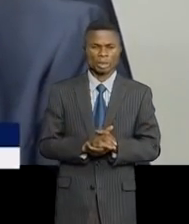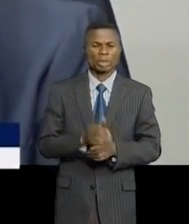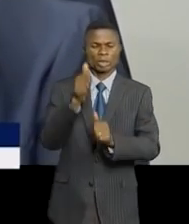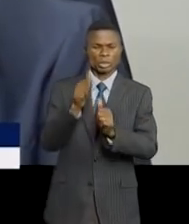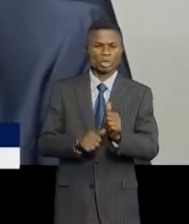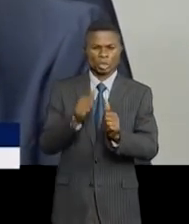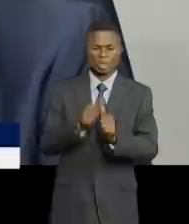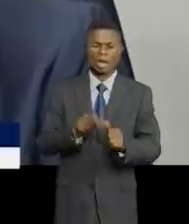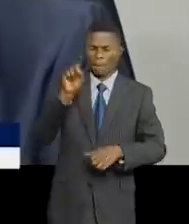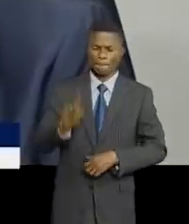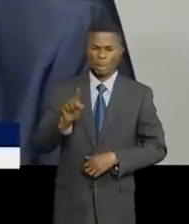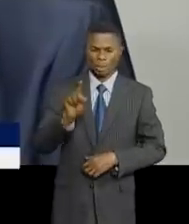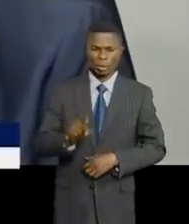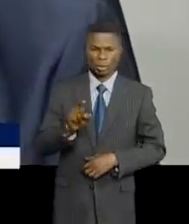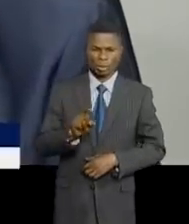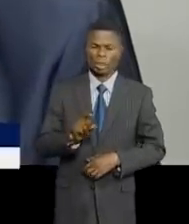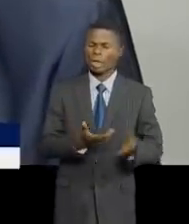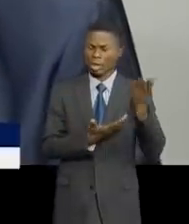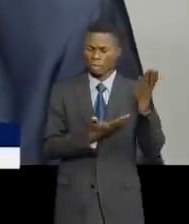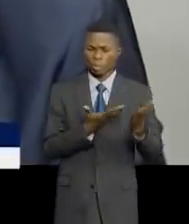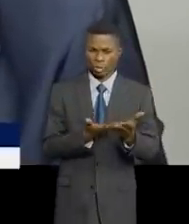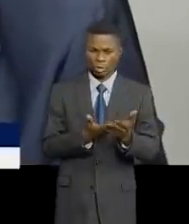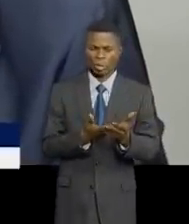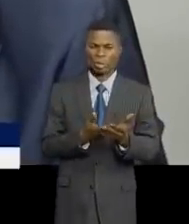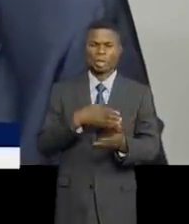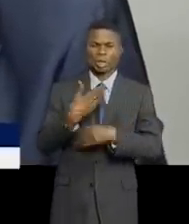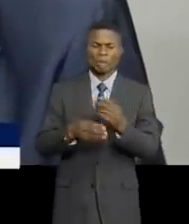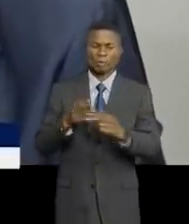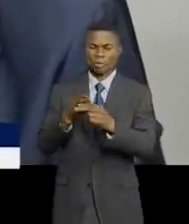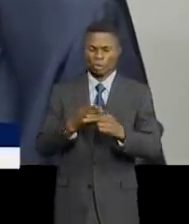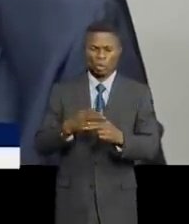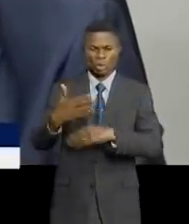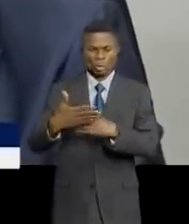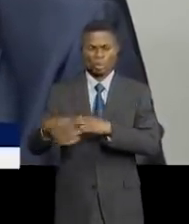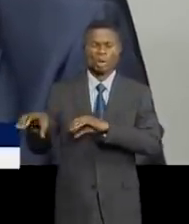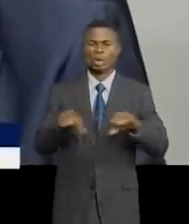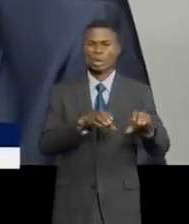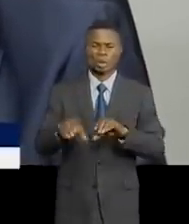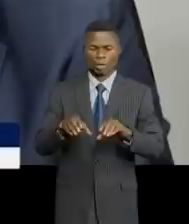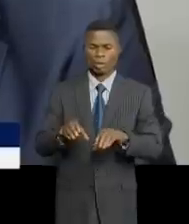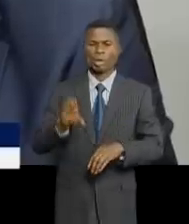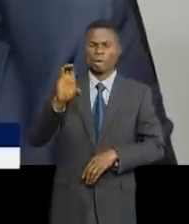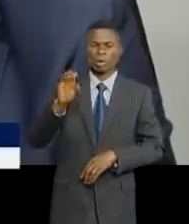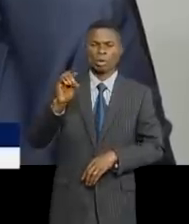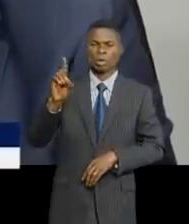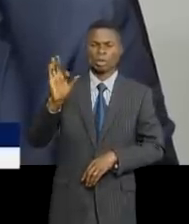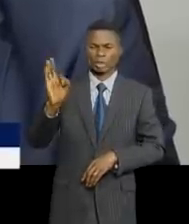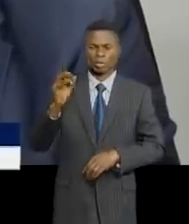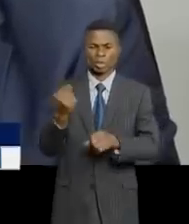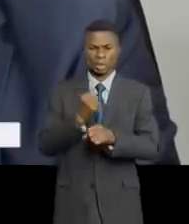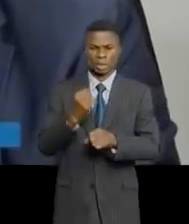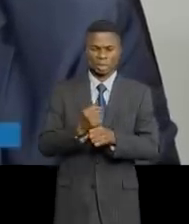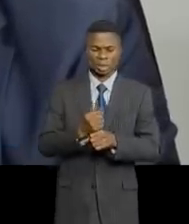fois que des besoins se feront, d'assurer un suivi rapproché des activités du ProADER, de travailler